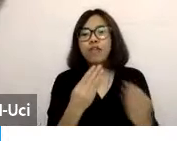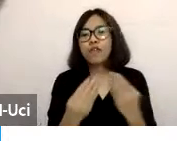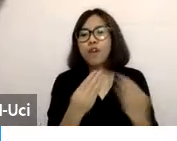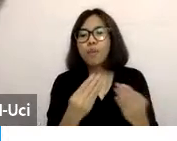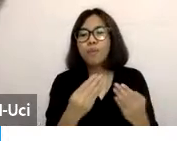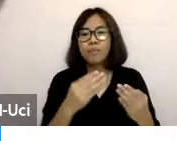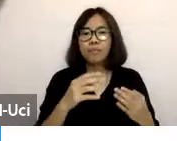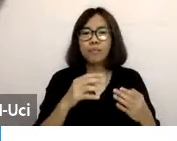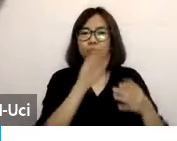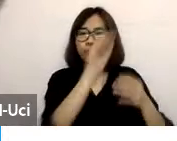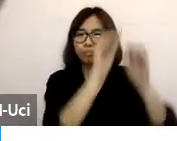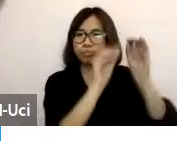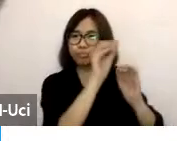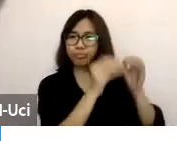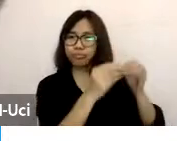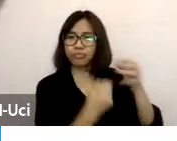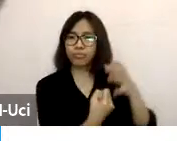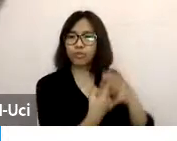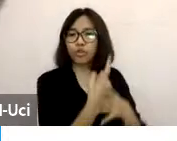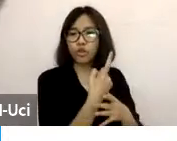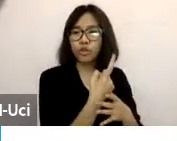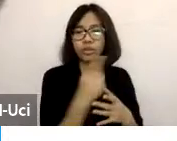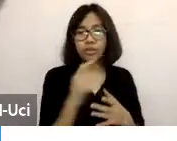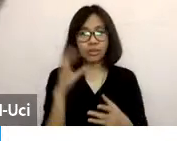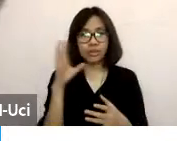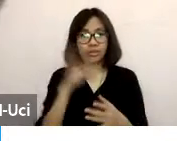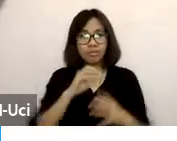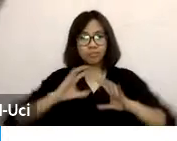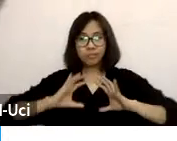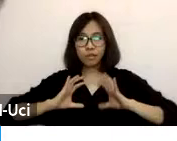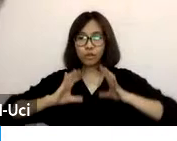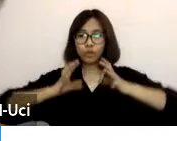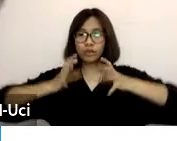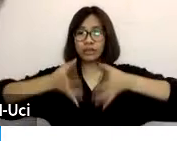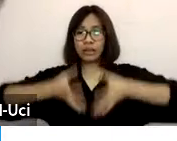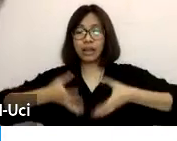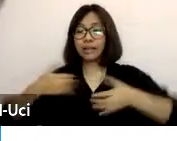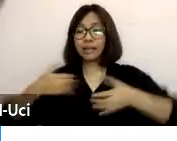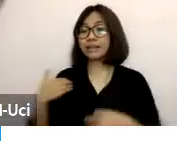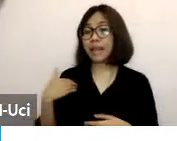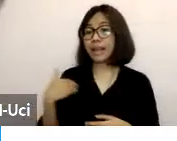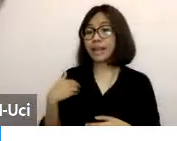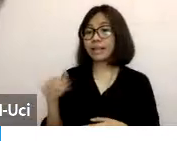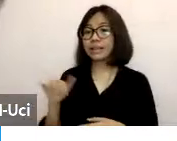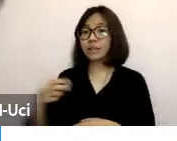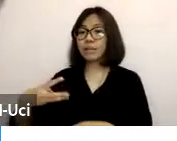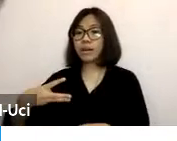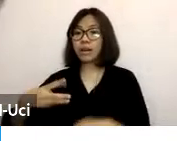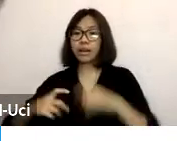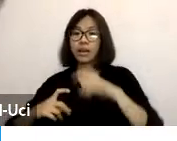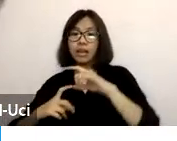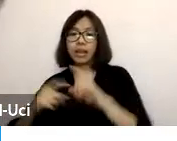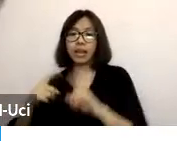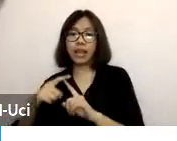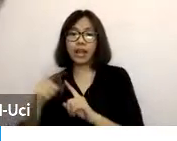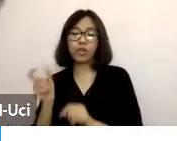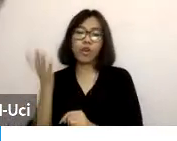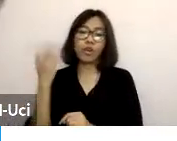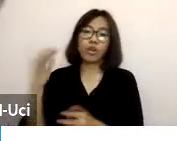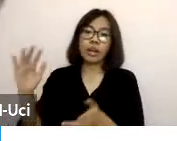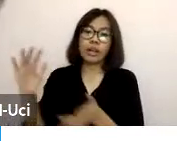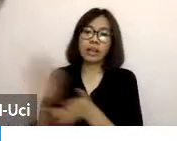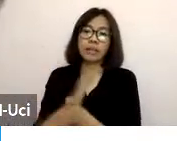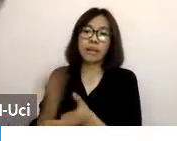sebetulnya juga di dalam global ini ya pada saat saya daneso Kebetulan juga dapat kesempatan dari rekan-rekan di